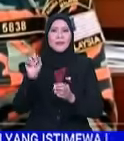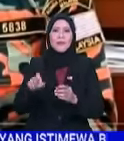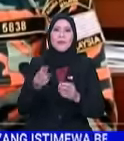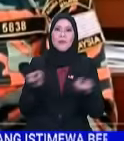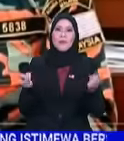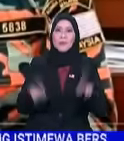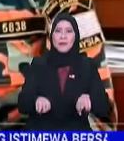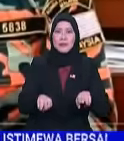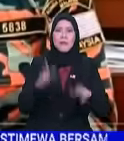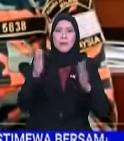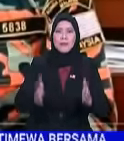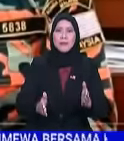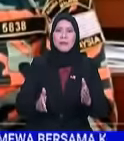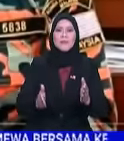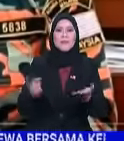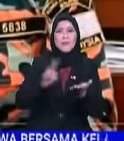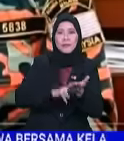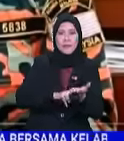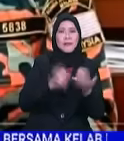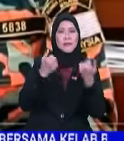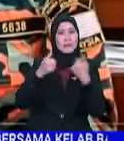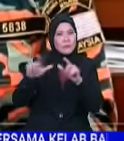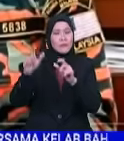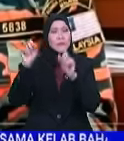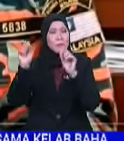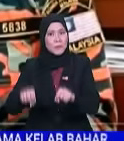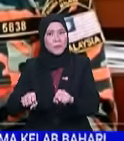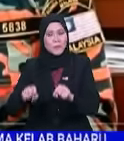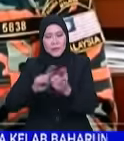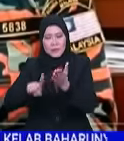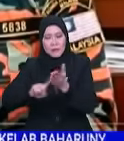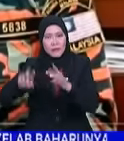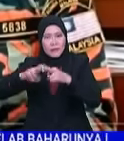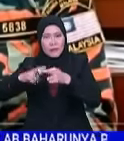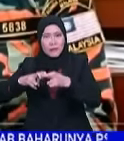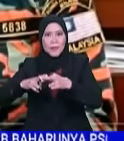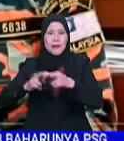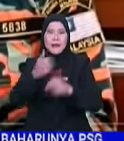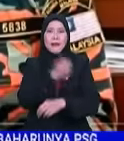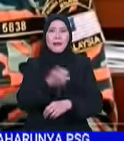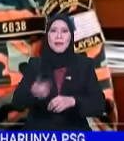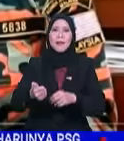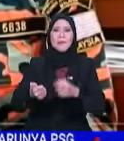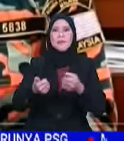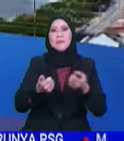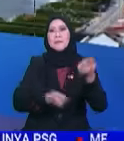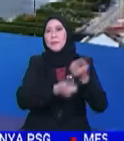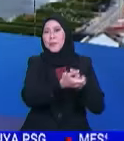kontraktor berkelayakan dan berdaftar sahaja dibenarkan untuk membuat penyelenggaraan alat pemadam api.